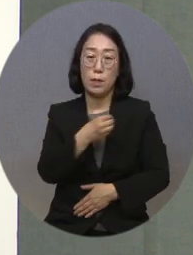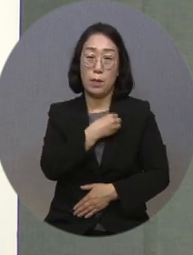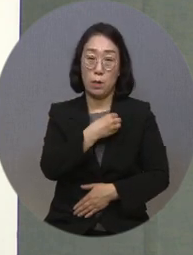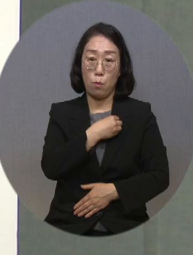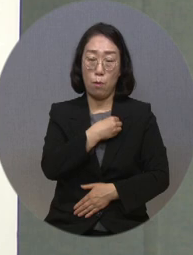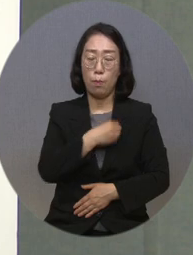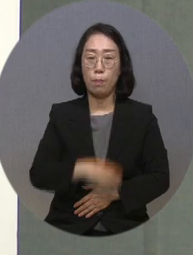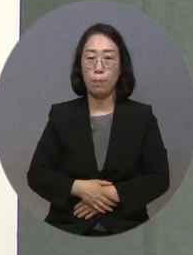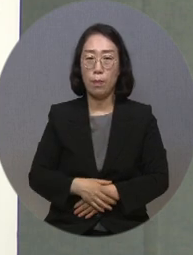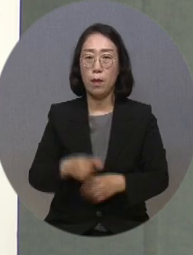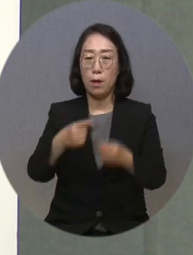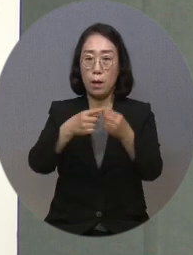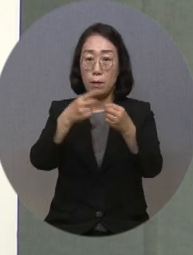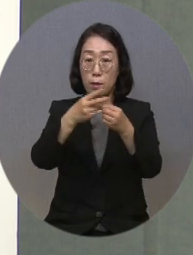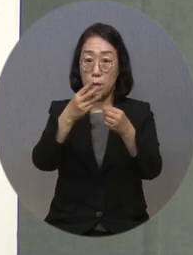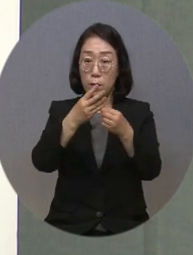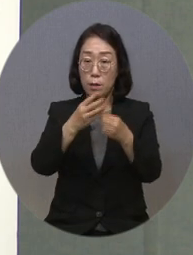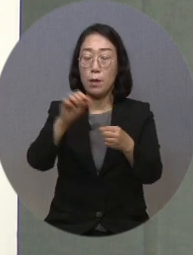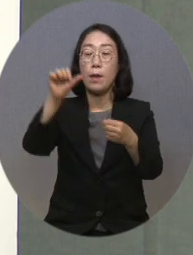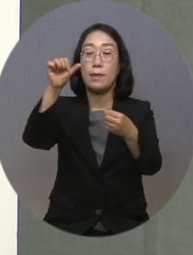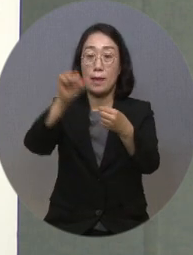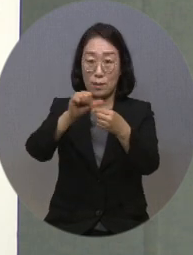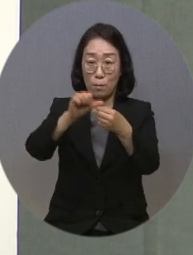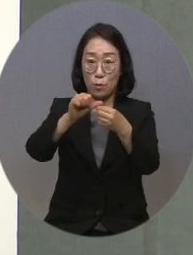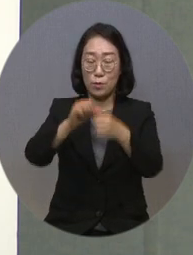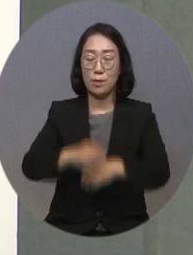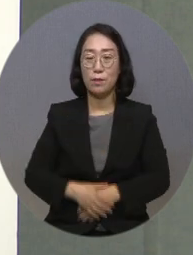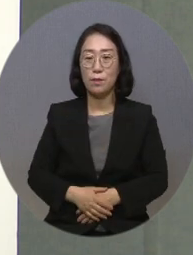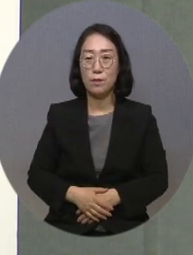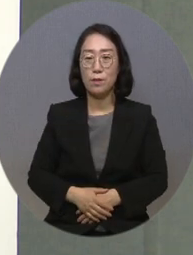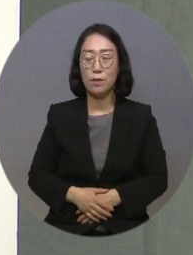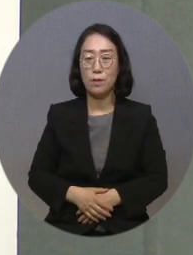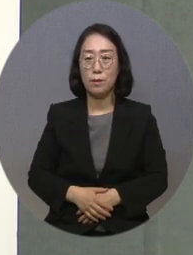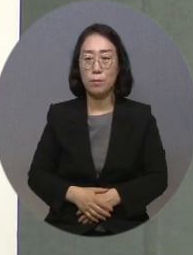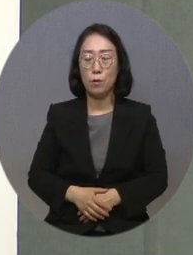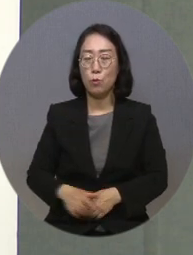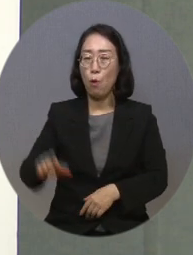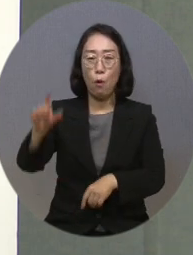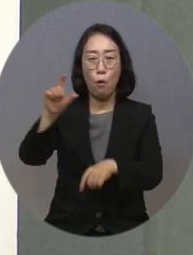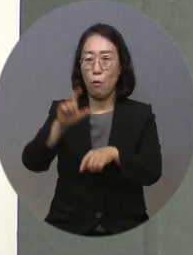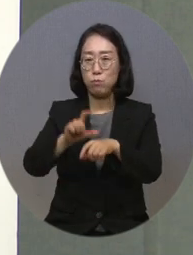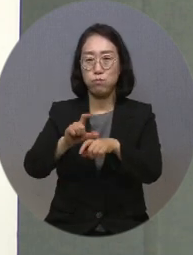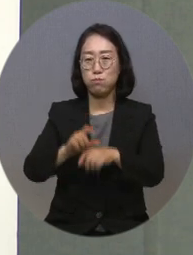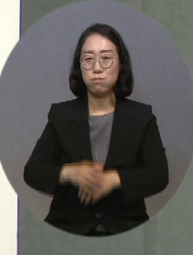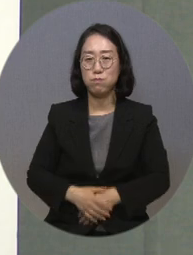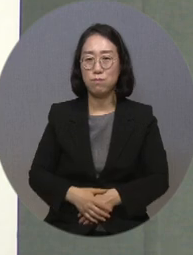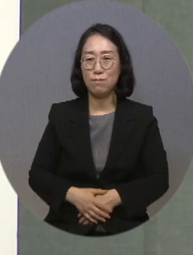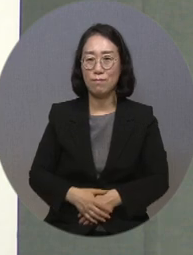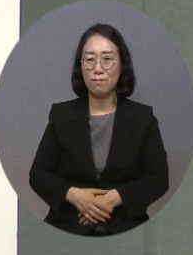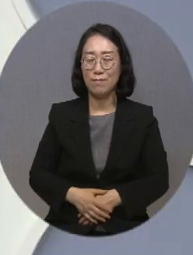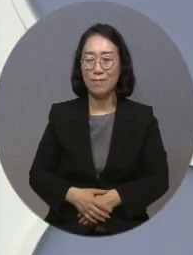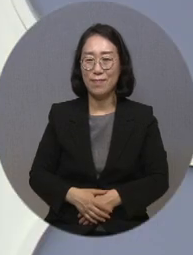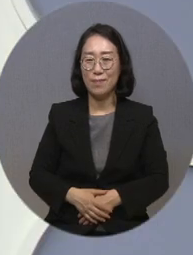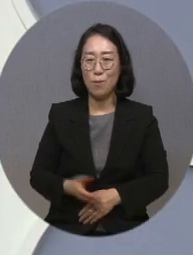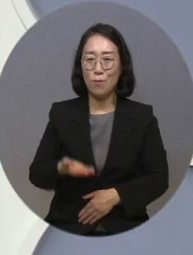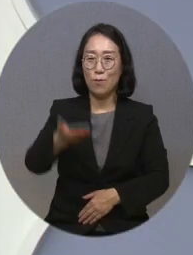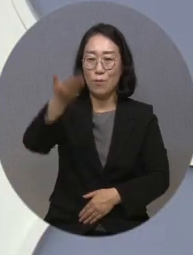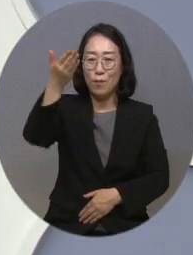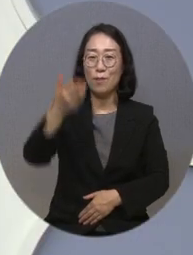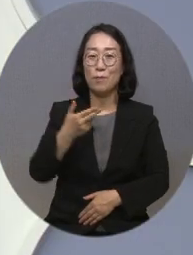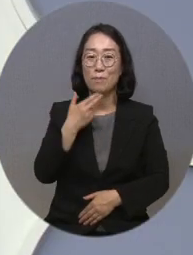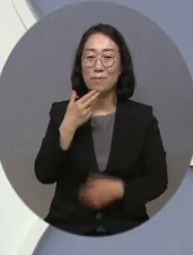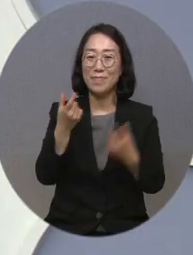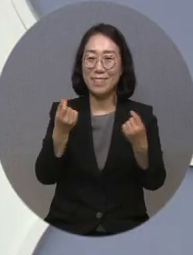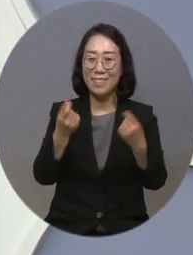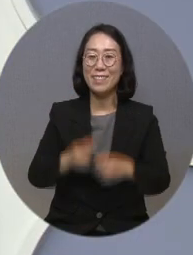의원으로서뿐만 아니라 5선 의원이 되셔서 이제는 더 이상 뭐 갈 길이 없는 것 같아요. 그렇습니다.